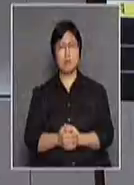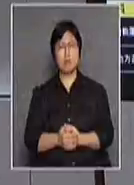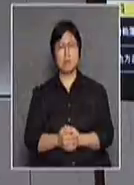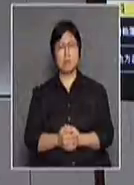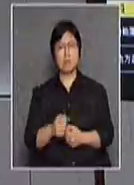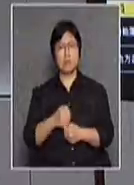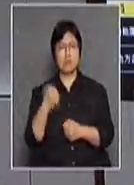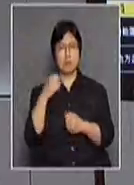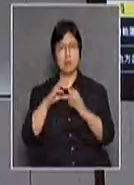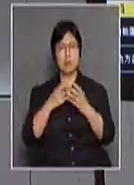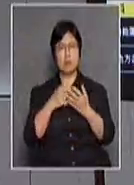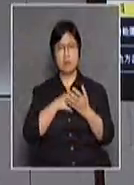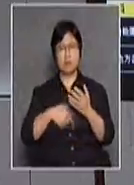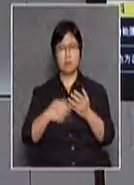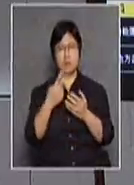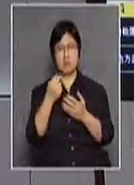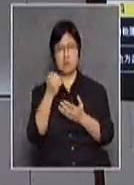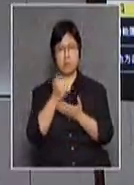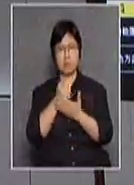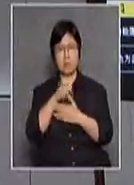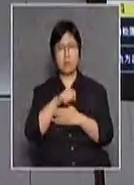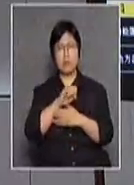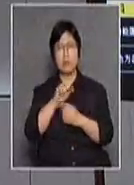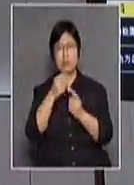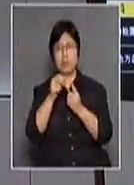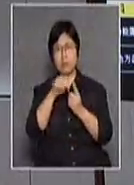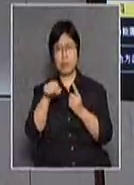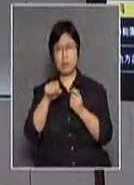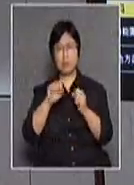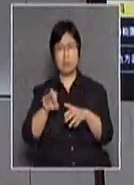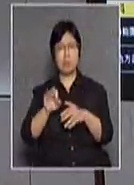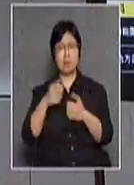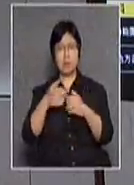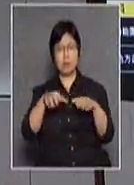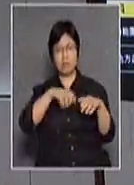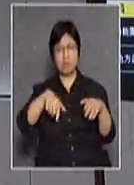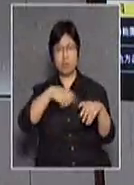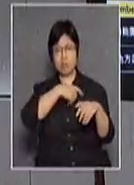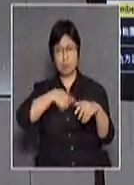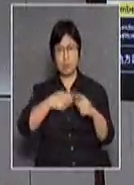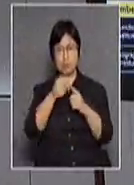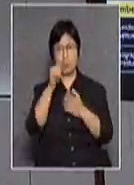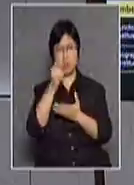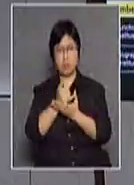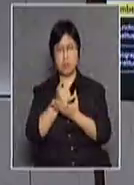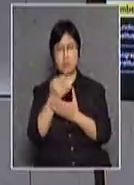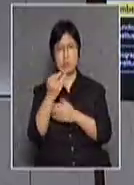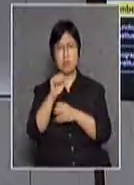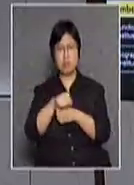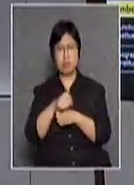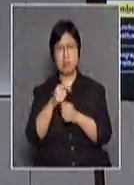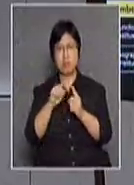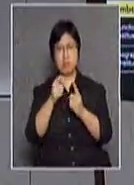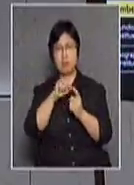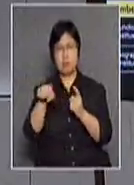功能團體選舉產生的議員20位出席，沒人贊成17位反對，沒人棄權。分區直接選舉產生的議員17位出席，3位贊成11位